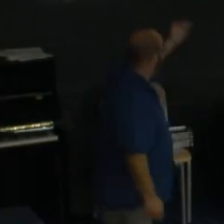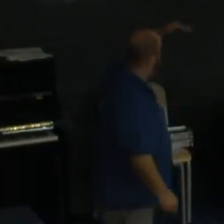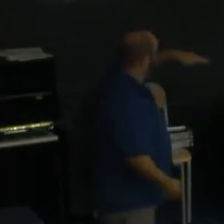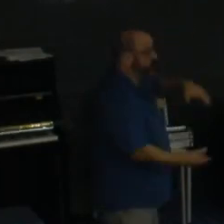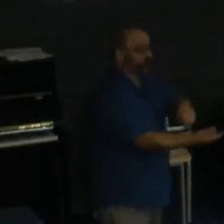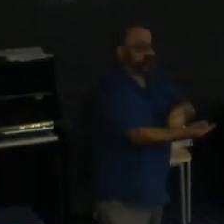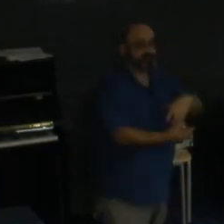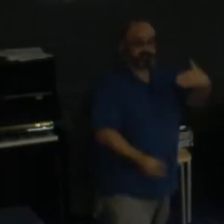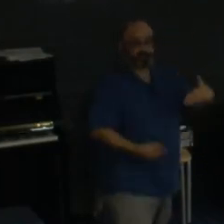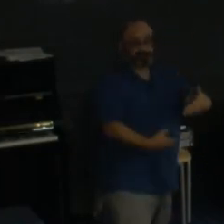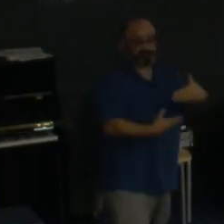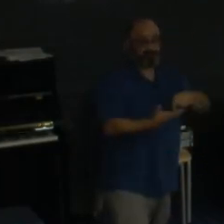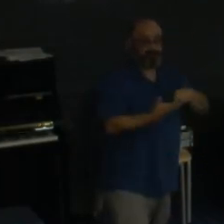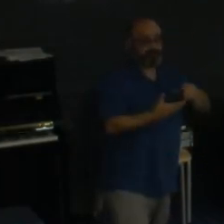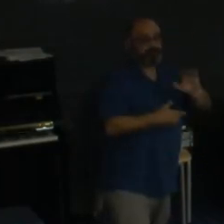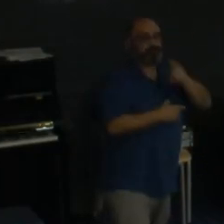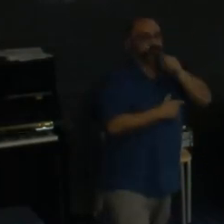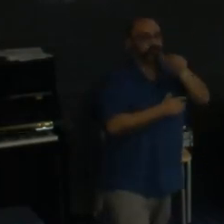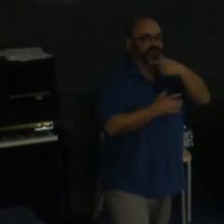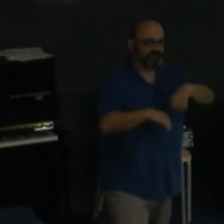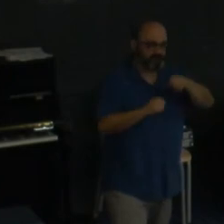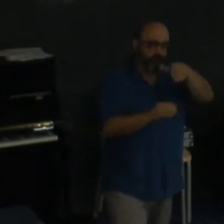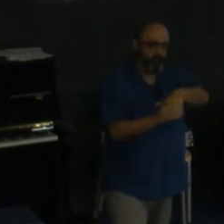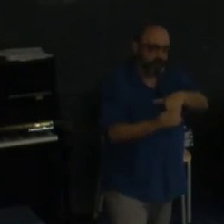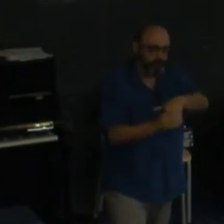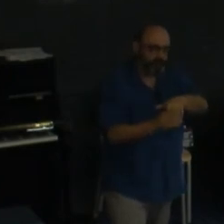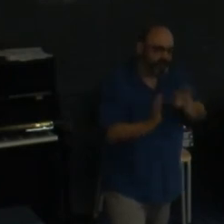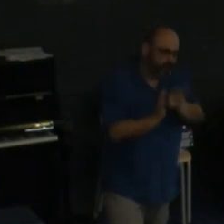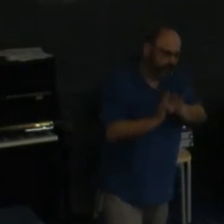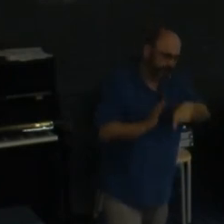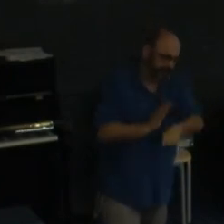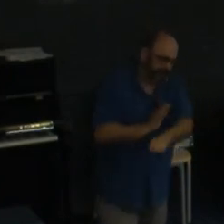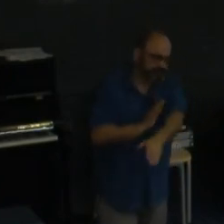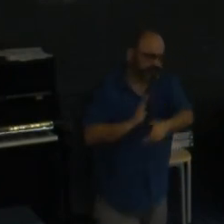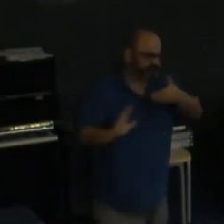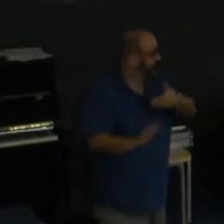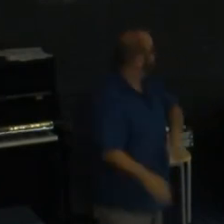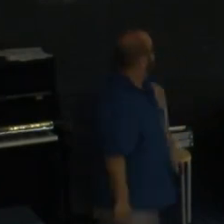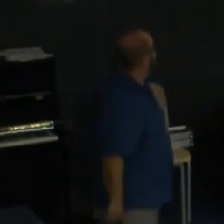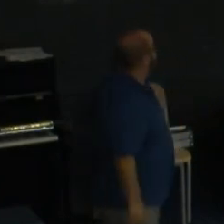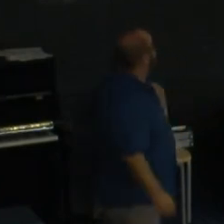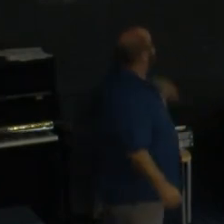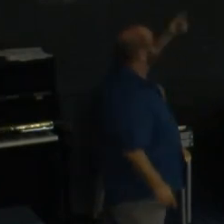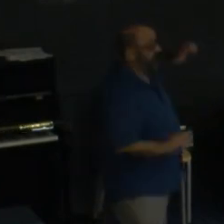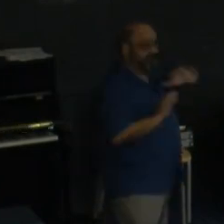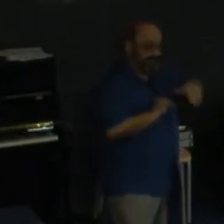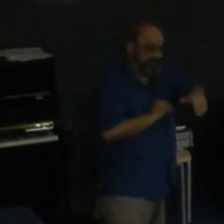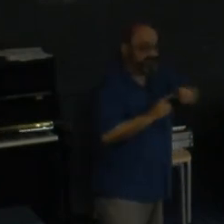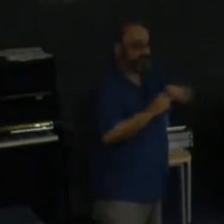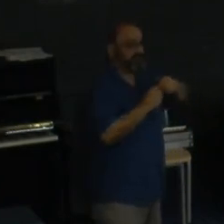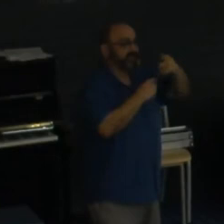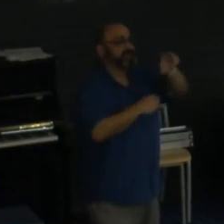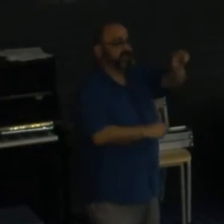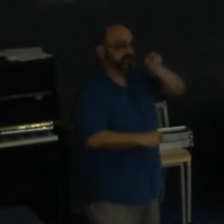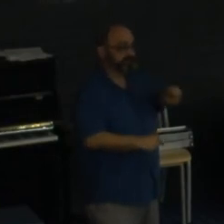contenu de la fonction de l'objet qu'on pointe. Alors on a le next, on a le step,